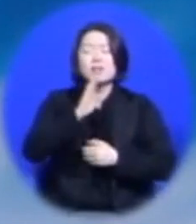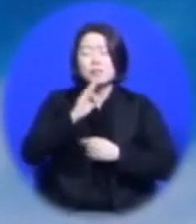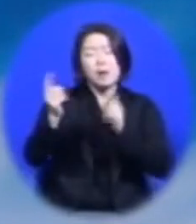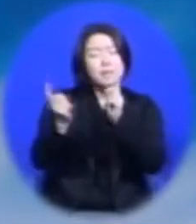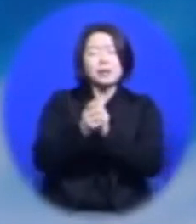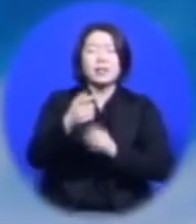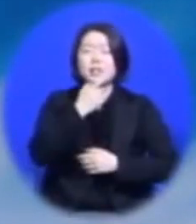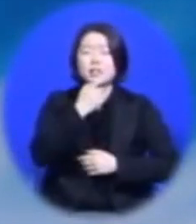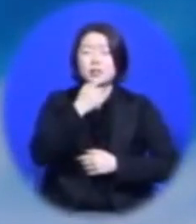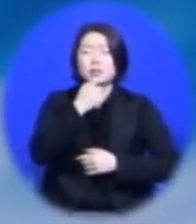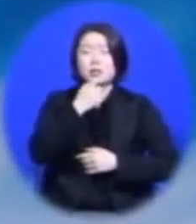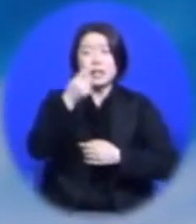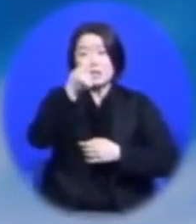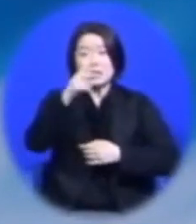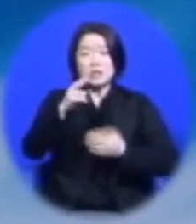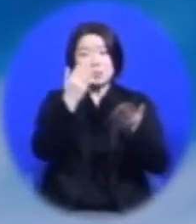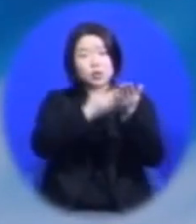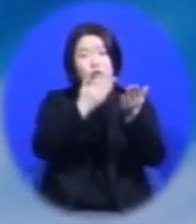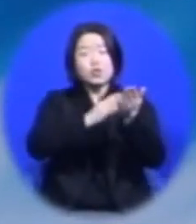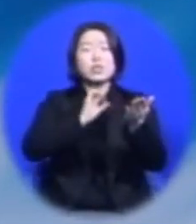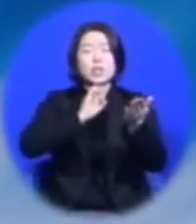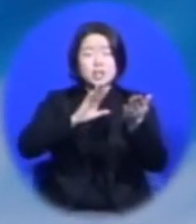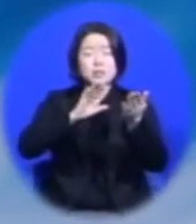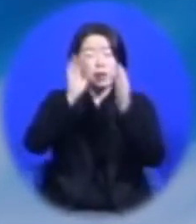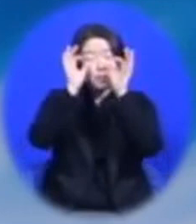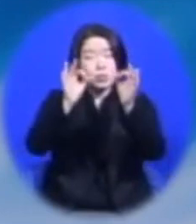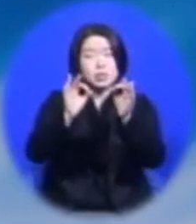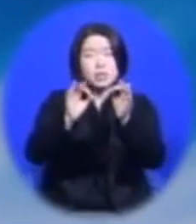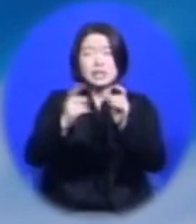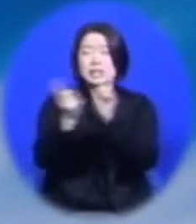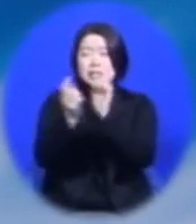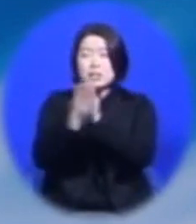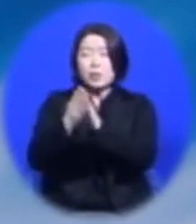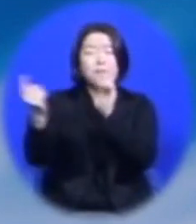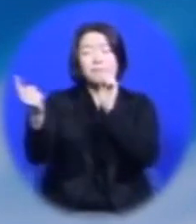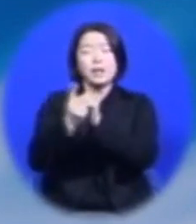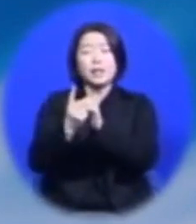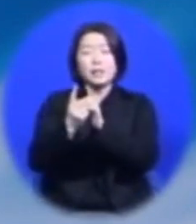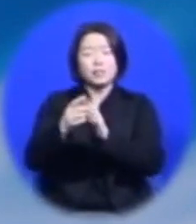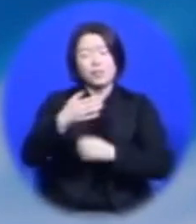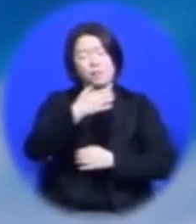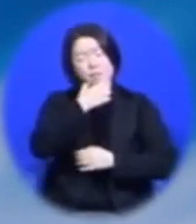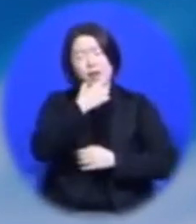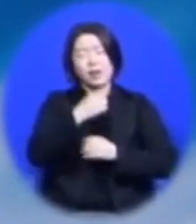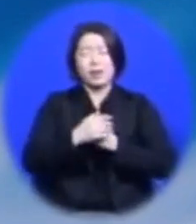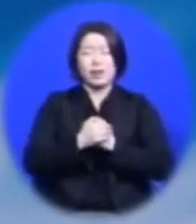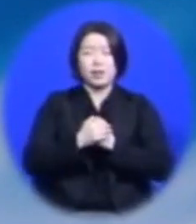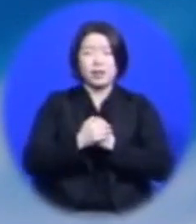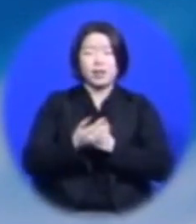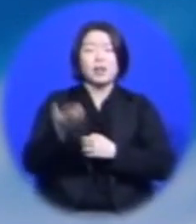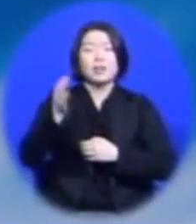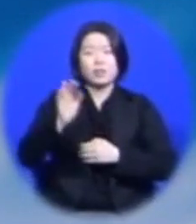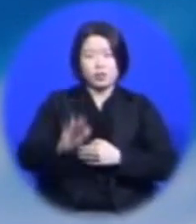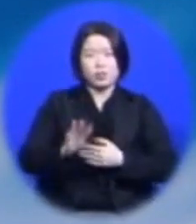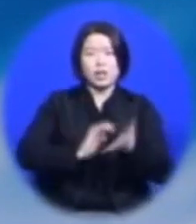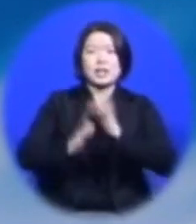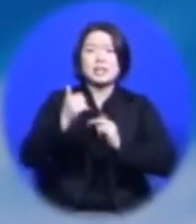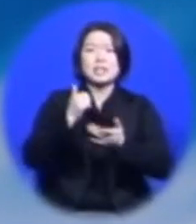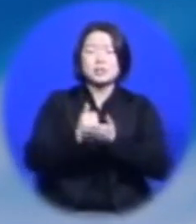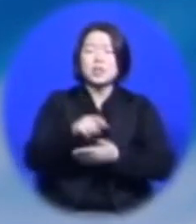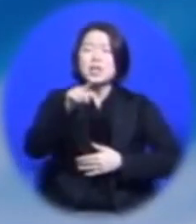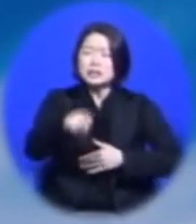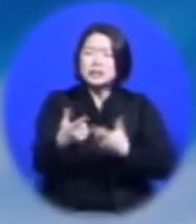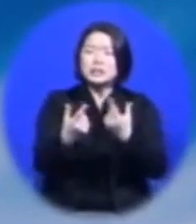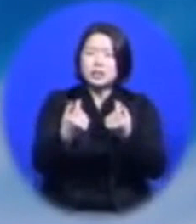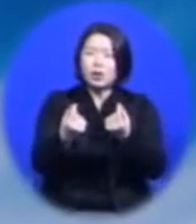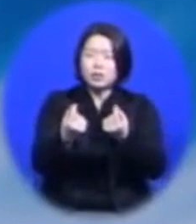화면에서나 보지 그 사람을 직접 만나는 것은 정말 끔찍한 일이겠죠. 그런데 예수님은 바로 그런